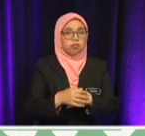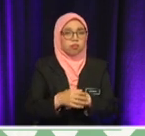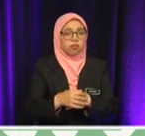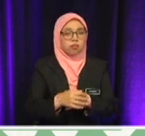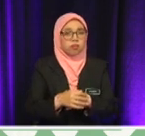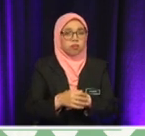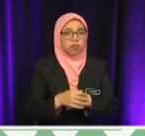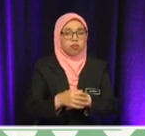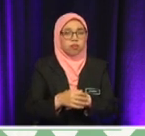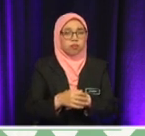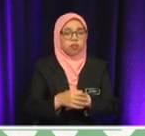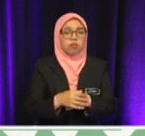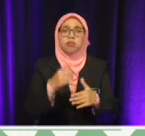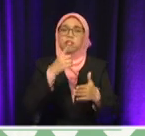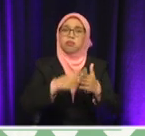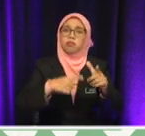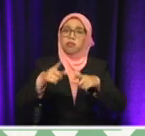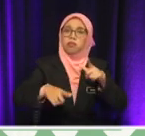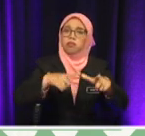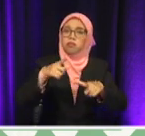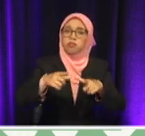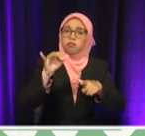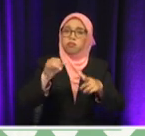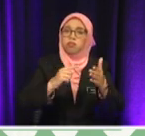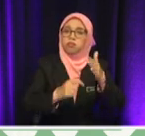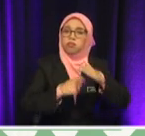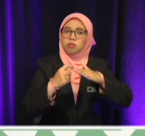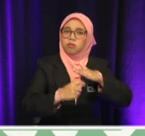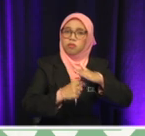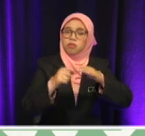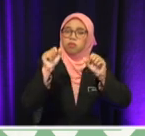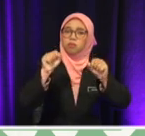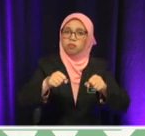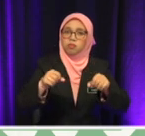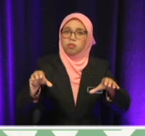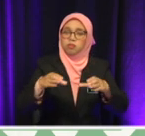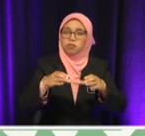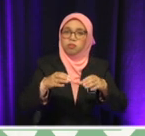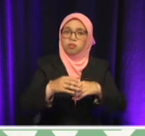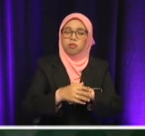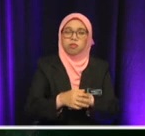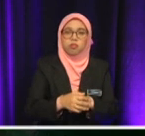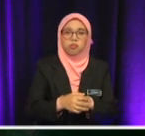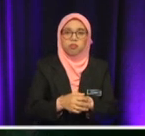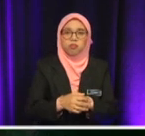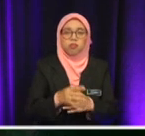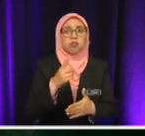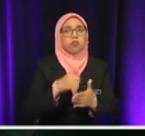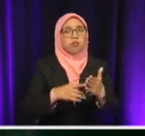apakah langkah-langkah yang boleh diambil oleh pihak taska, Syafika? Kalau di sini dia minta tiga langkah, kalau saya rasa saya